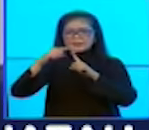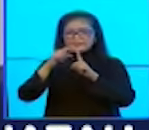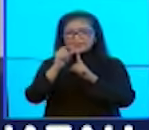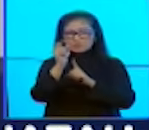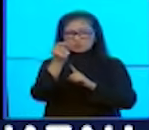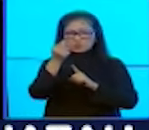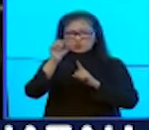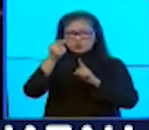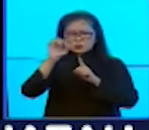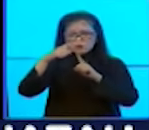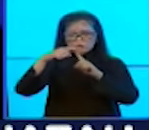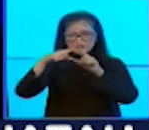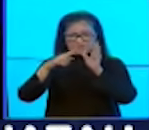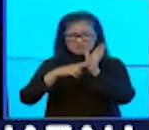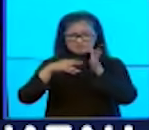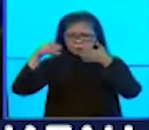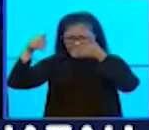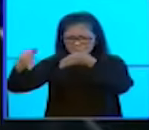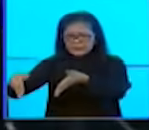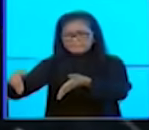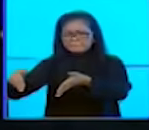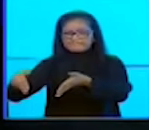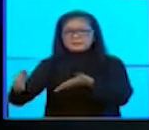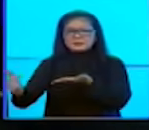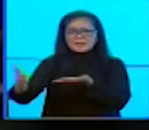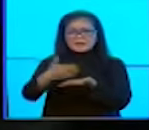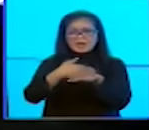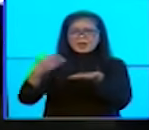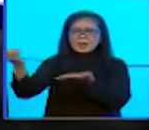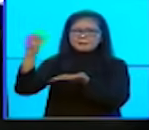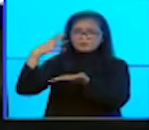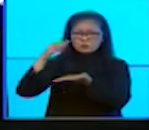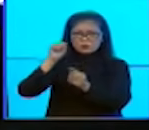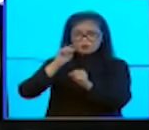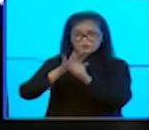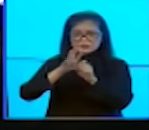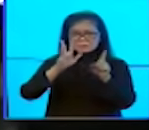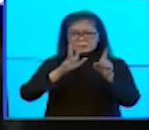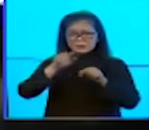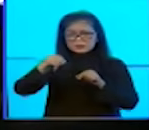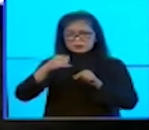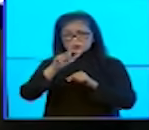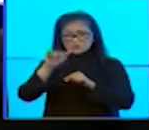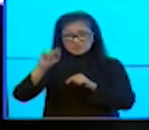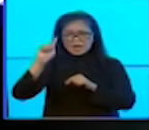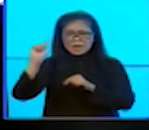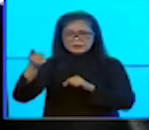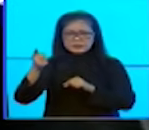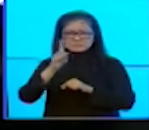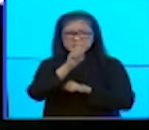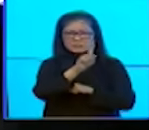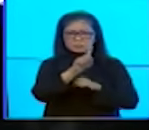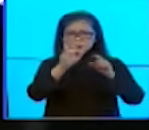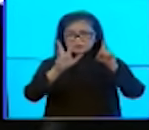dimakamkan. Data lapor COVID-19 sejak Juni hingga 18 Juli, sebanyak 675 warga meninggal dunia